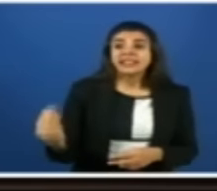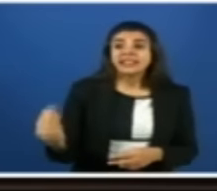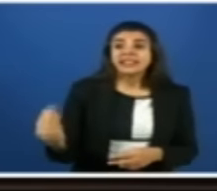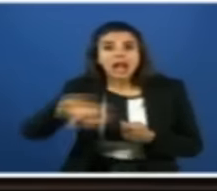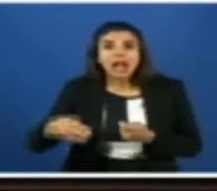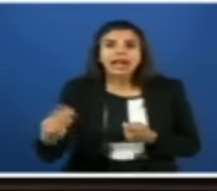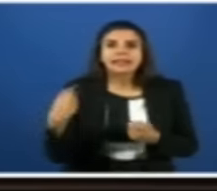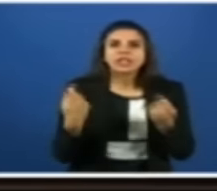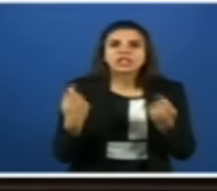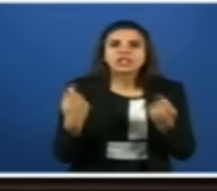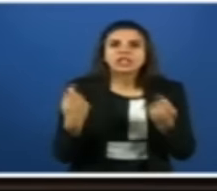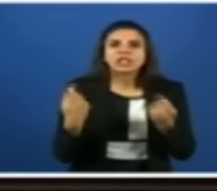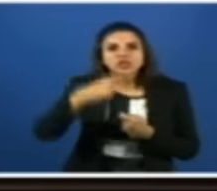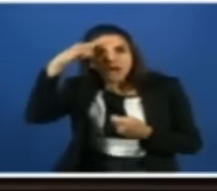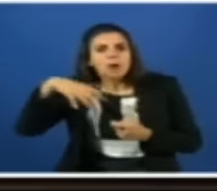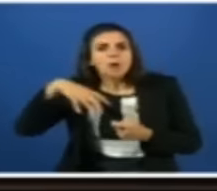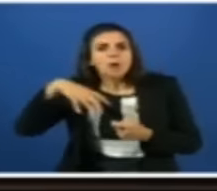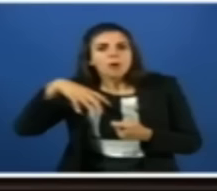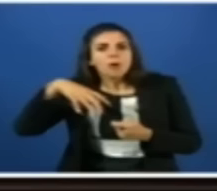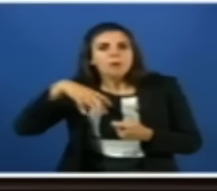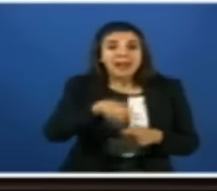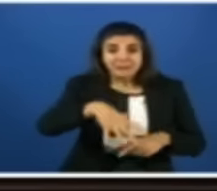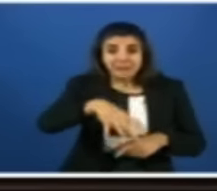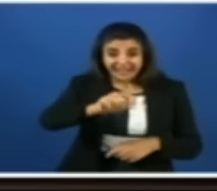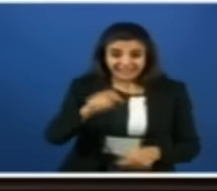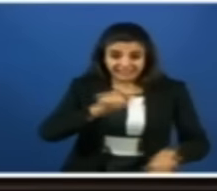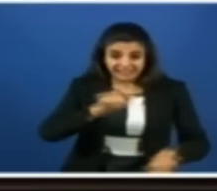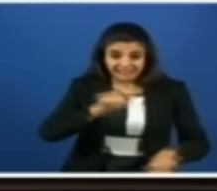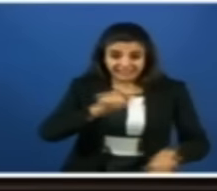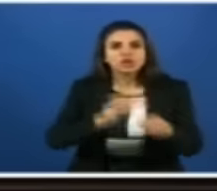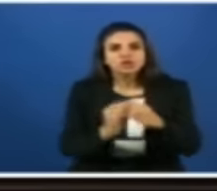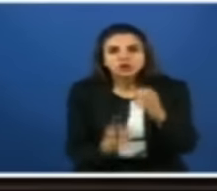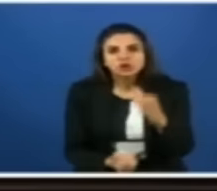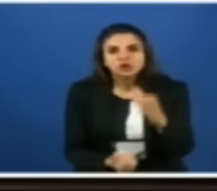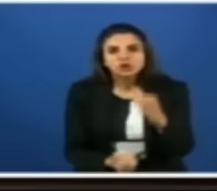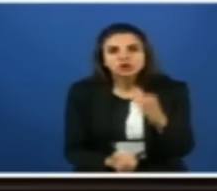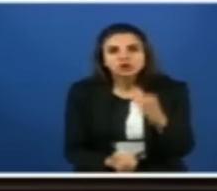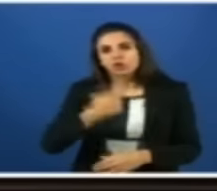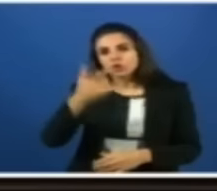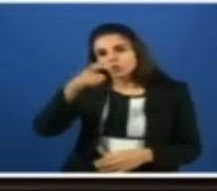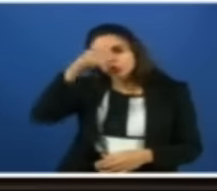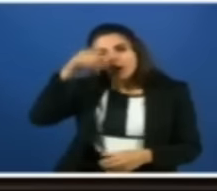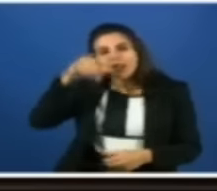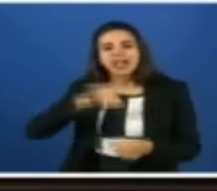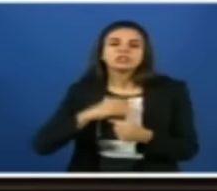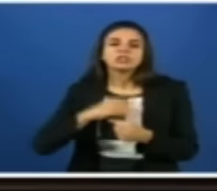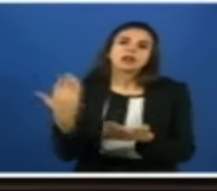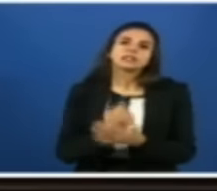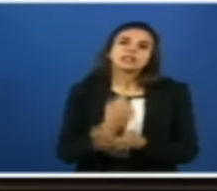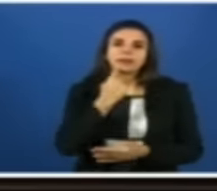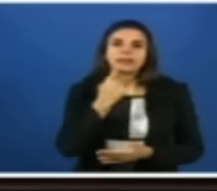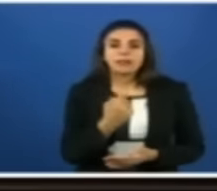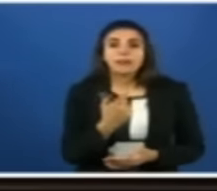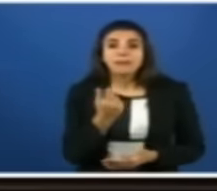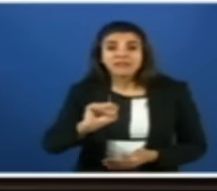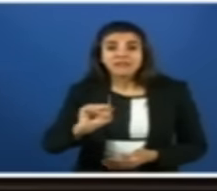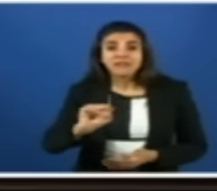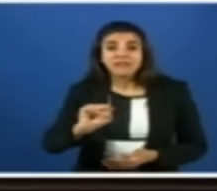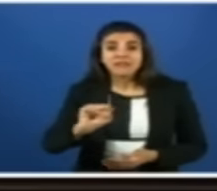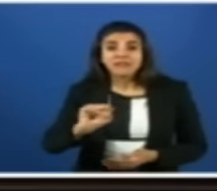iş imkanları bu merkezde ülkemize kazandırılmış olacak. Finans